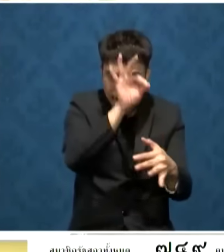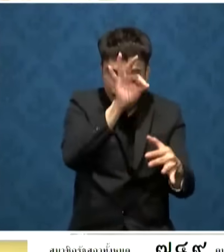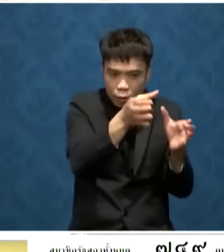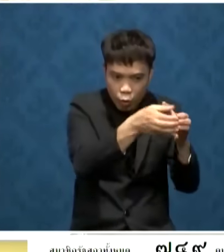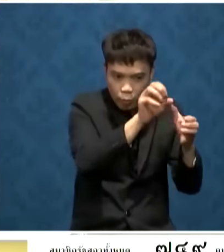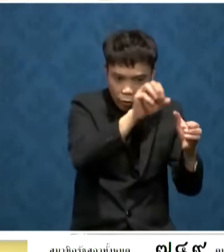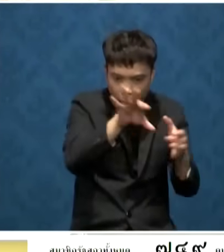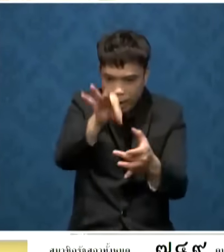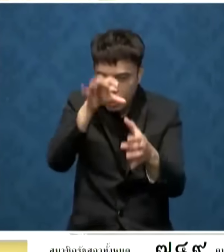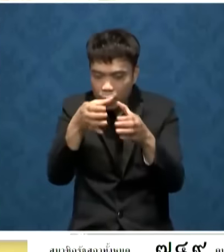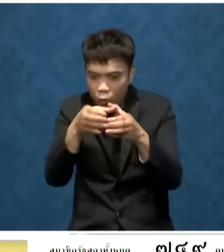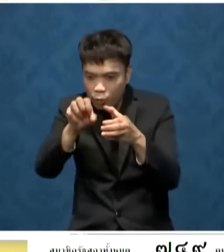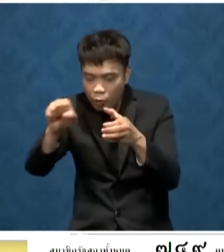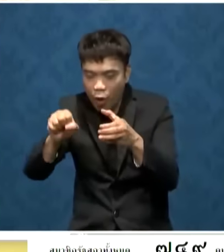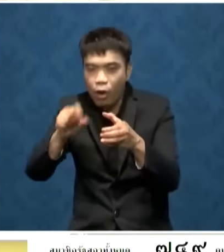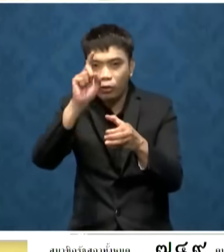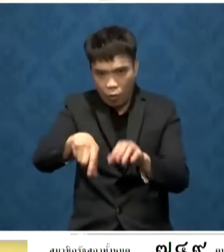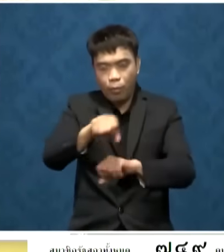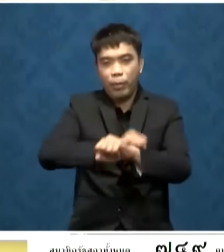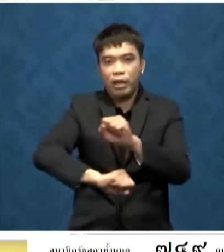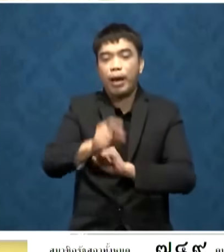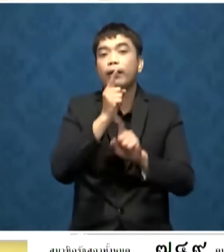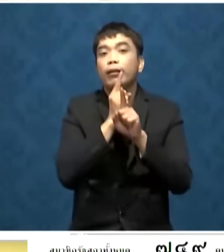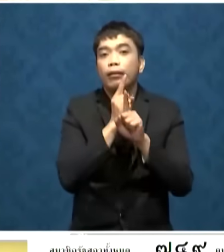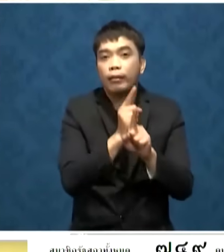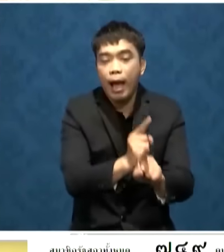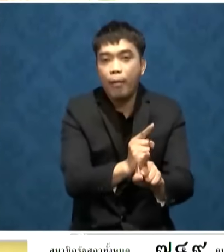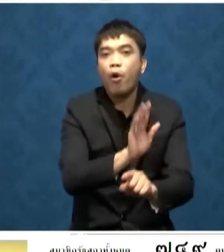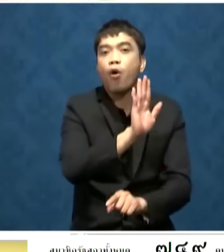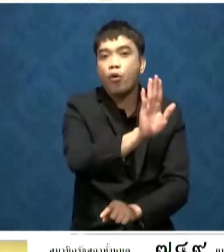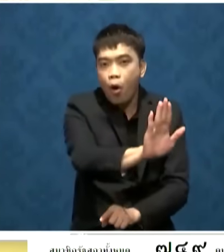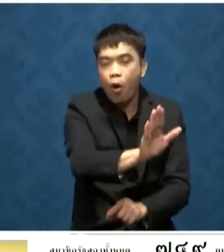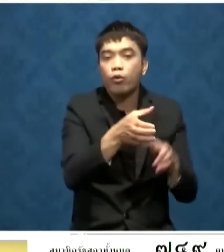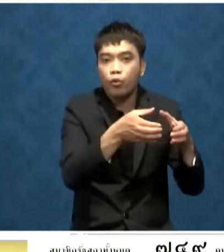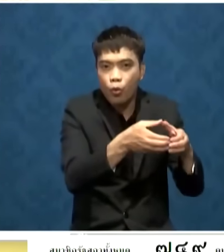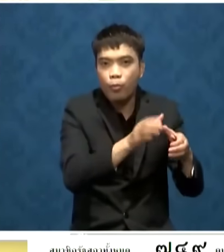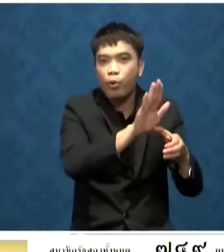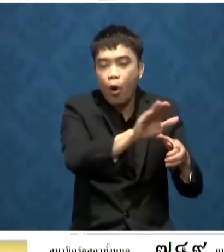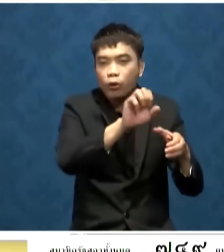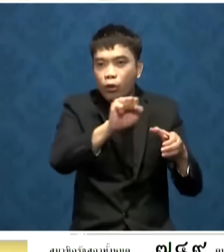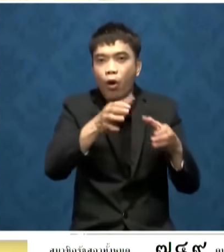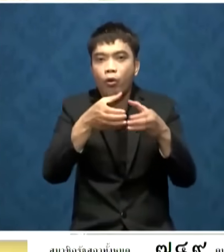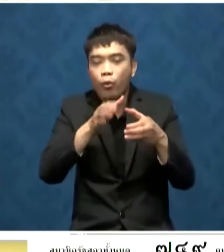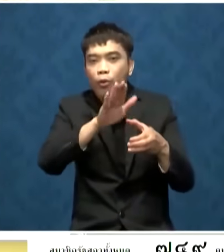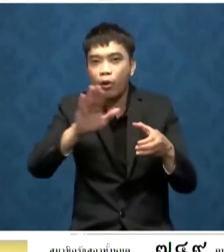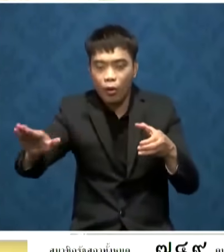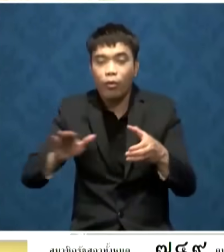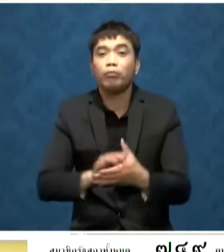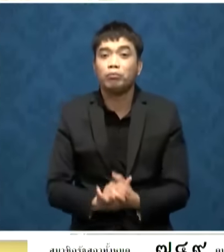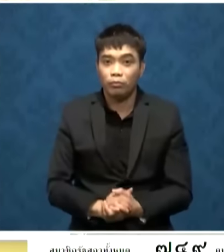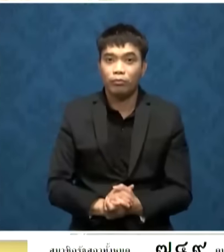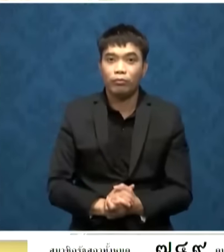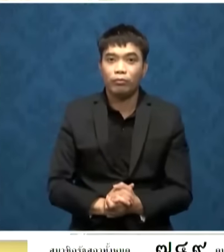การเมืองก็ต้องทำตามถึงทามติของแต่ละพรรคการเมืองที่เลือก